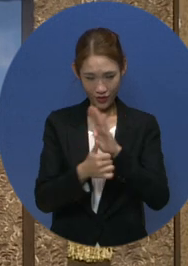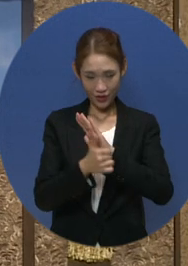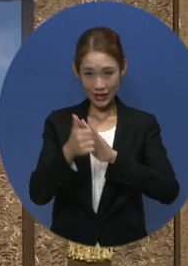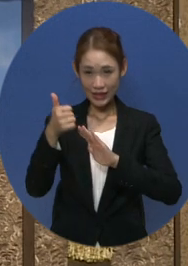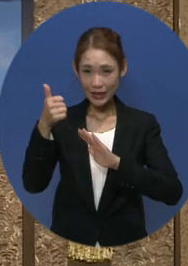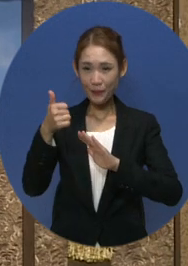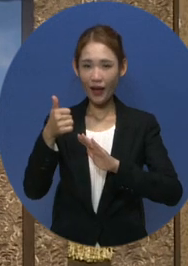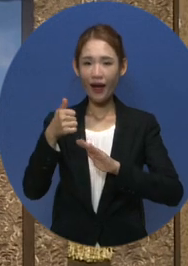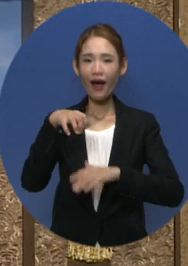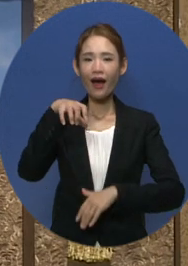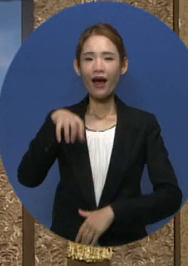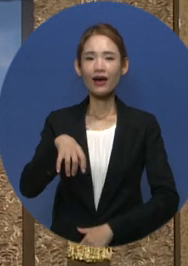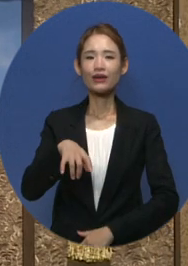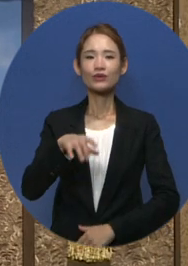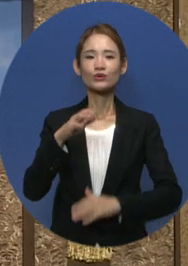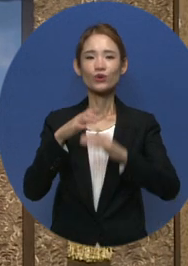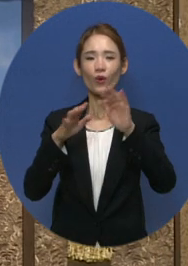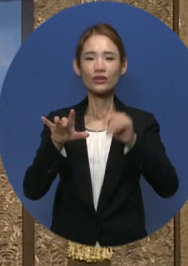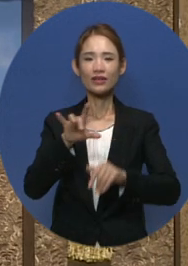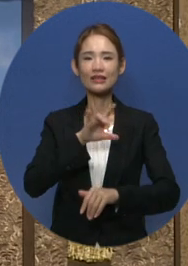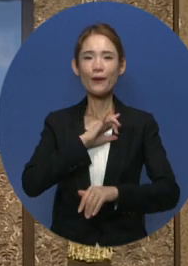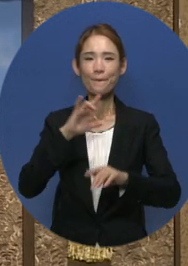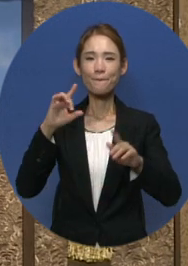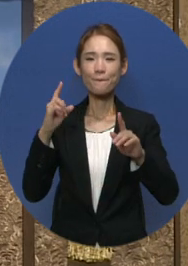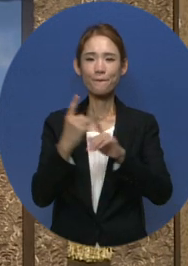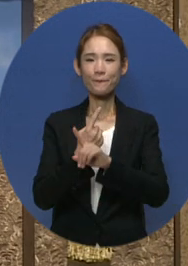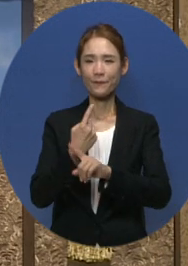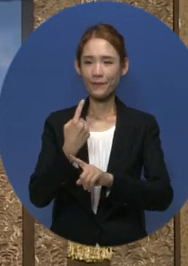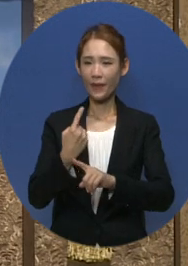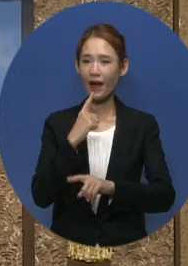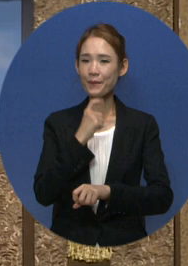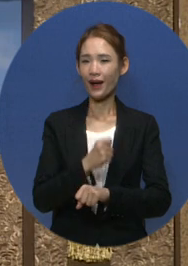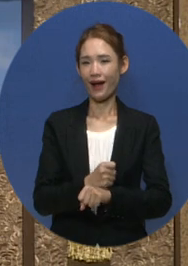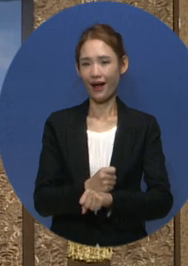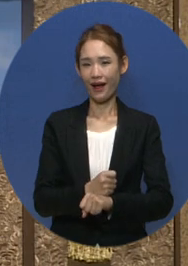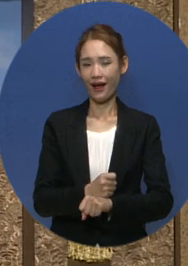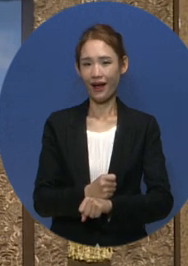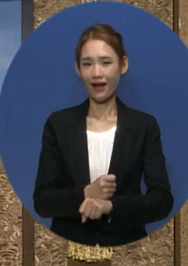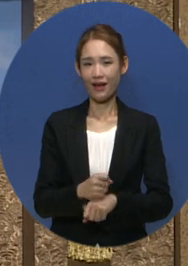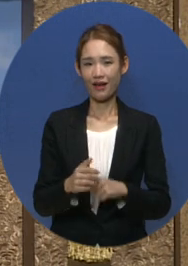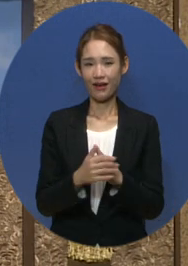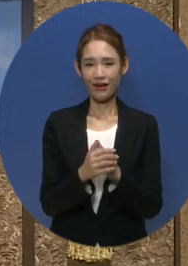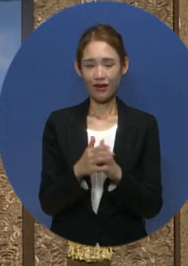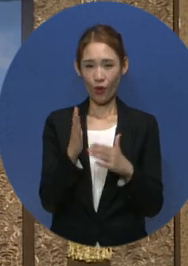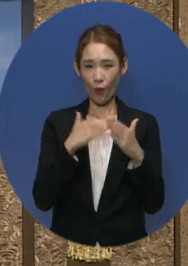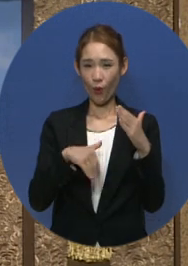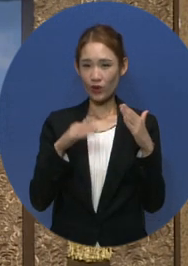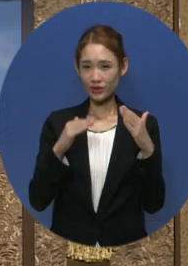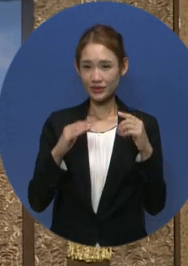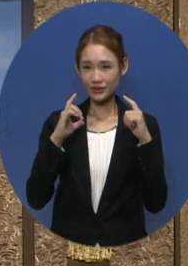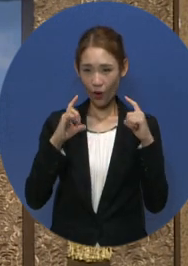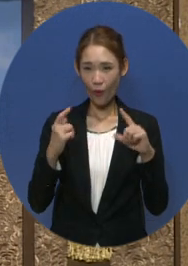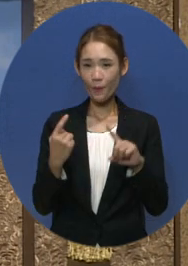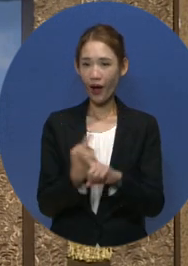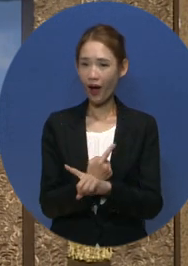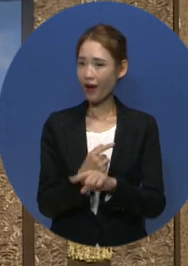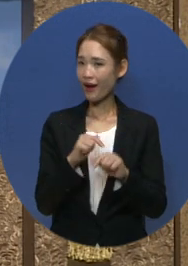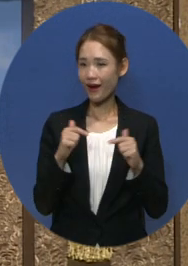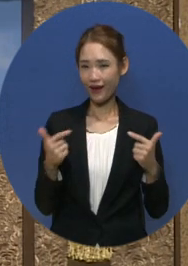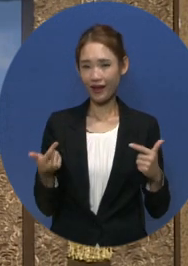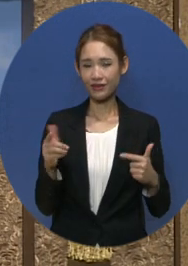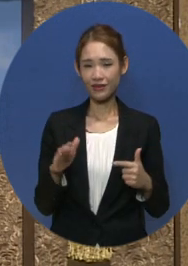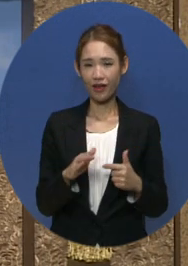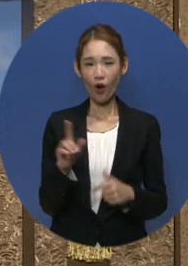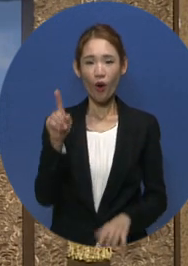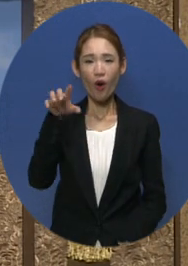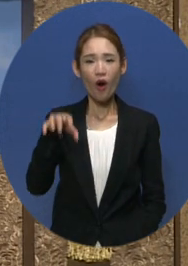희망으로 그렇게 동네 이름을 바꿨답니다. 그냥 이제 공식적으로 바꾼 건 아닌데 네. 자기 어디